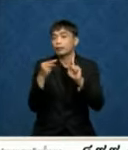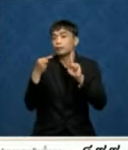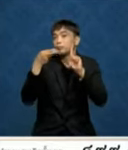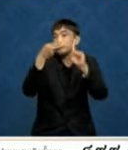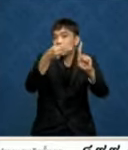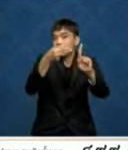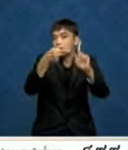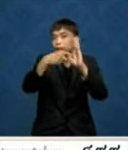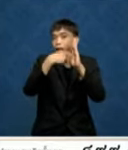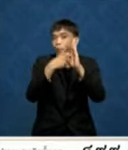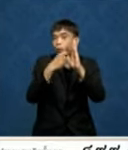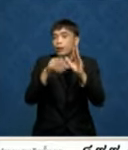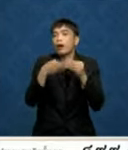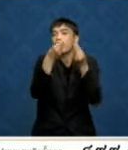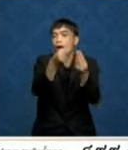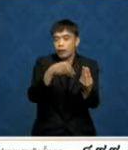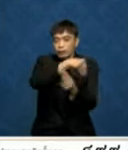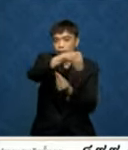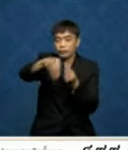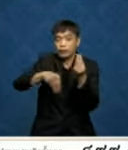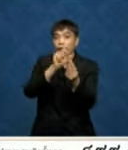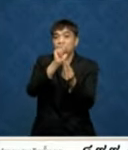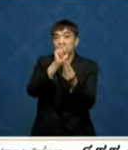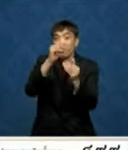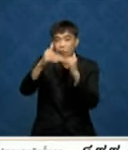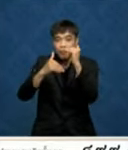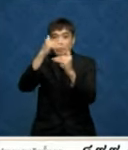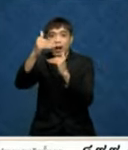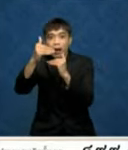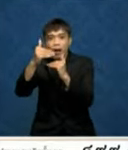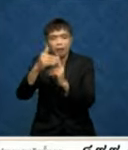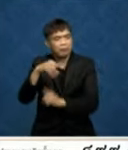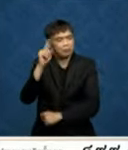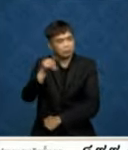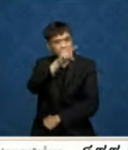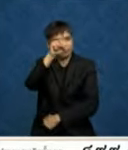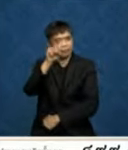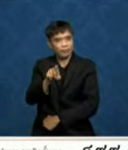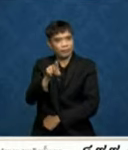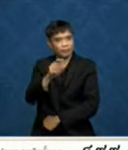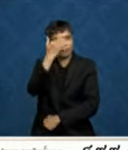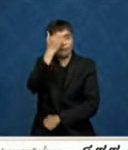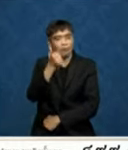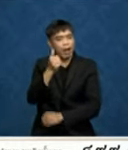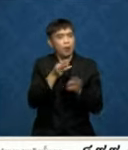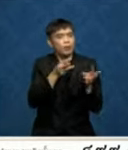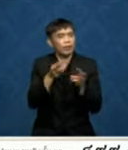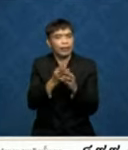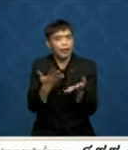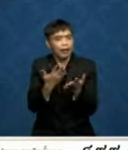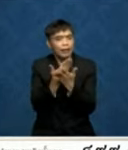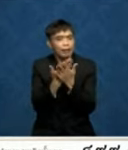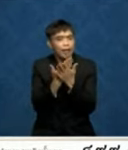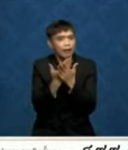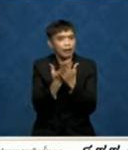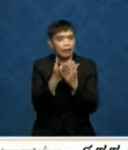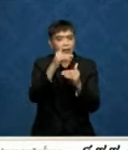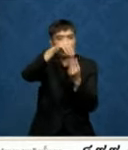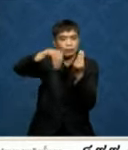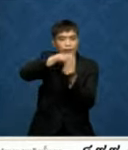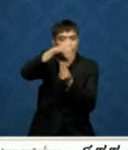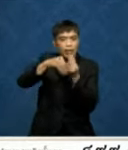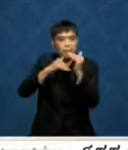างไรก็ตามนะครับปัจจุบันคำถามว่าจะกระตุ้นได้แค่ไหนเป็นที่น่าสงสัยอย่างยิ่งเอาแค่ในช่วงเวลา2สัปดาห์ที่ผ่านมานะครับในสภ